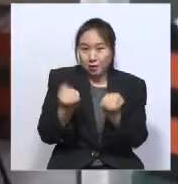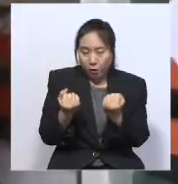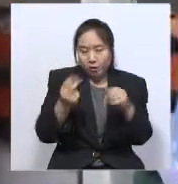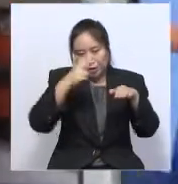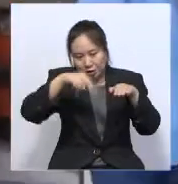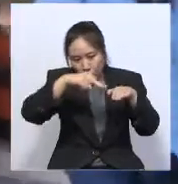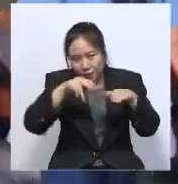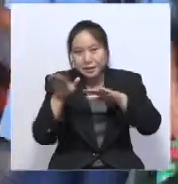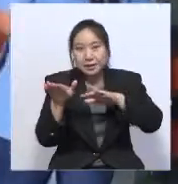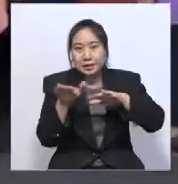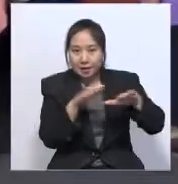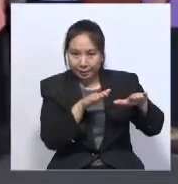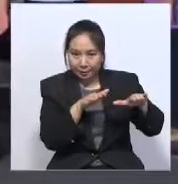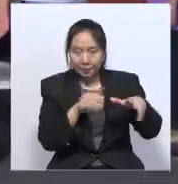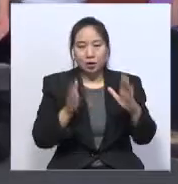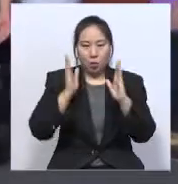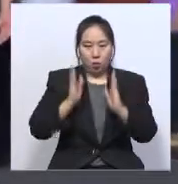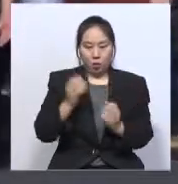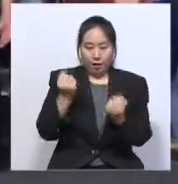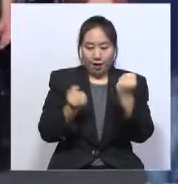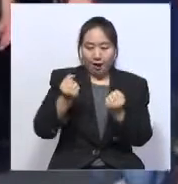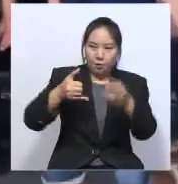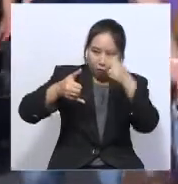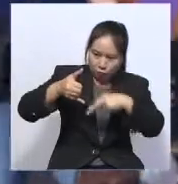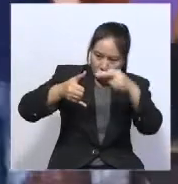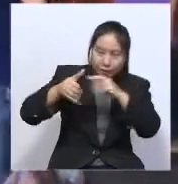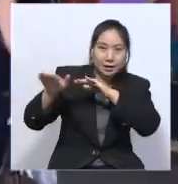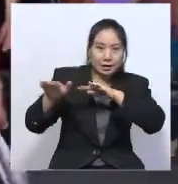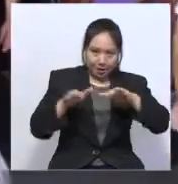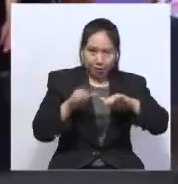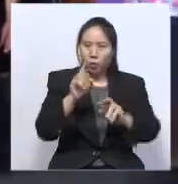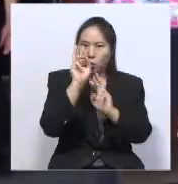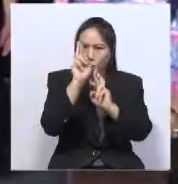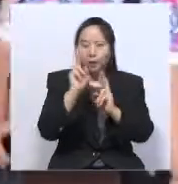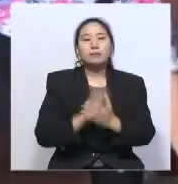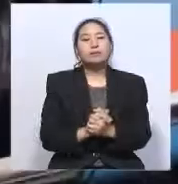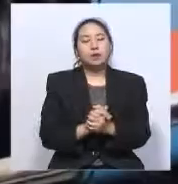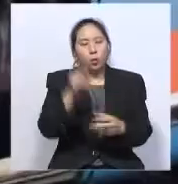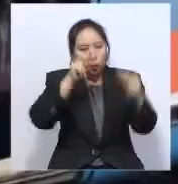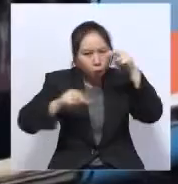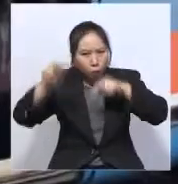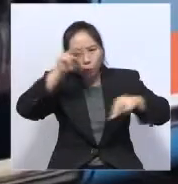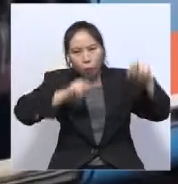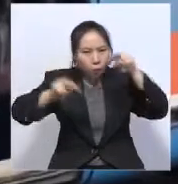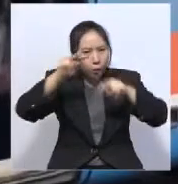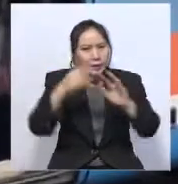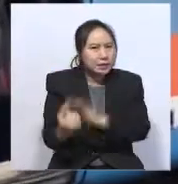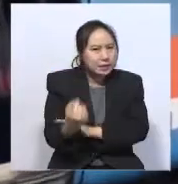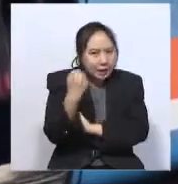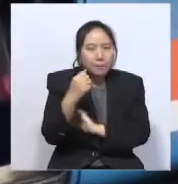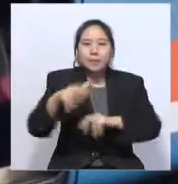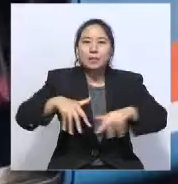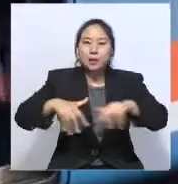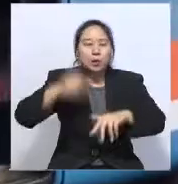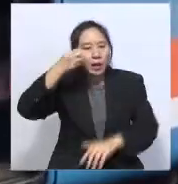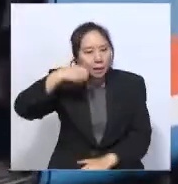อมทั้งสภาพรถรวมถึงสภาพร่างกายของพนักงานขับรถอันนี้ก็ประมาทไม่ได้เหมือนกันตรวจสอบกันเข้มงวดนะคะเพื่อที่จะให้ประชาชนนั้น